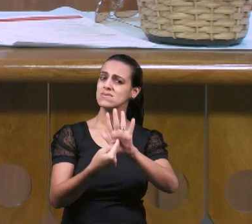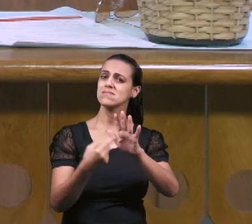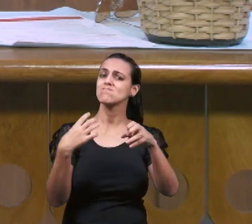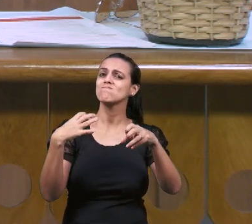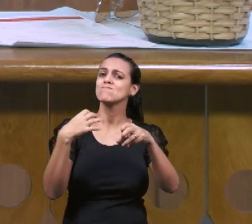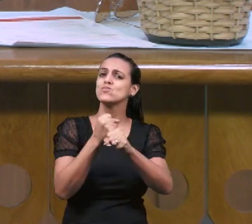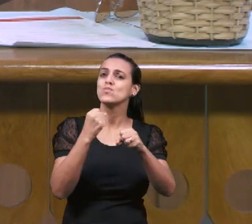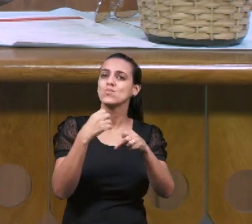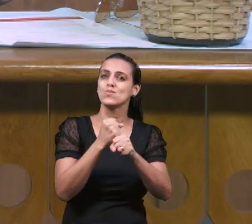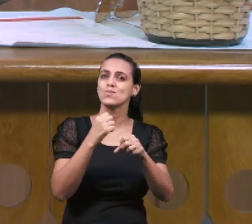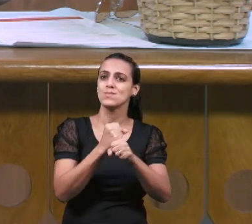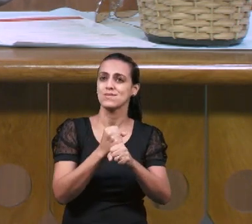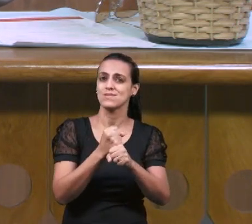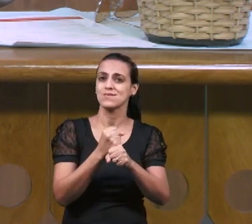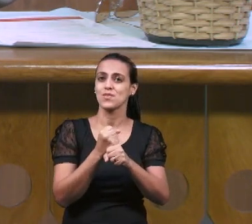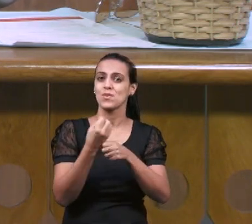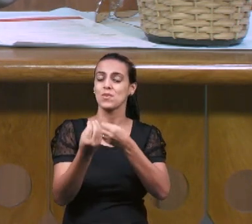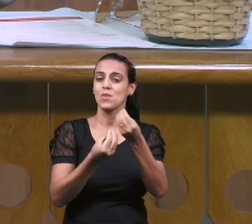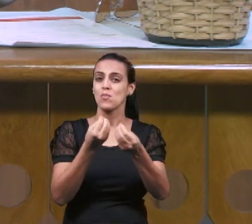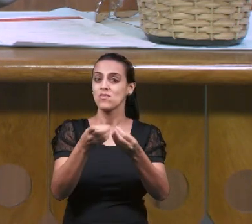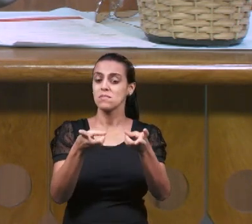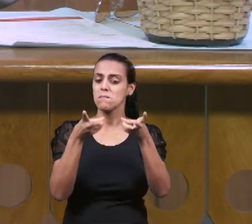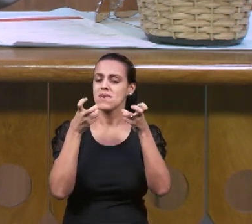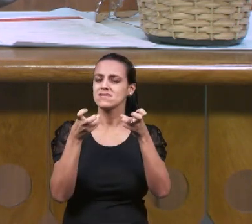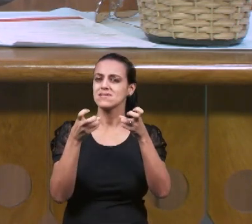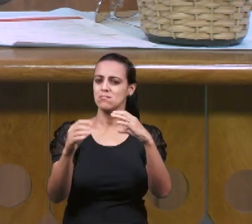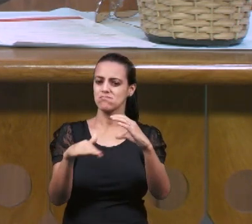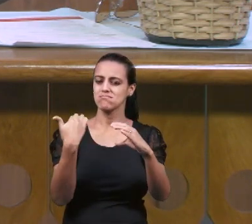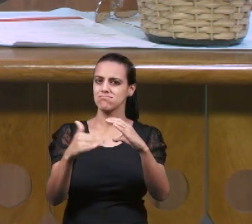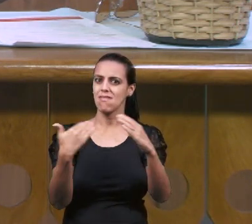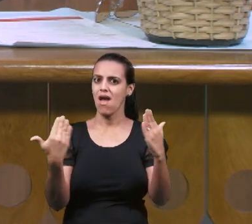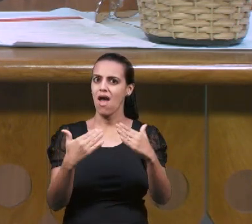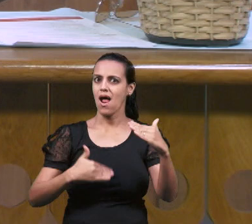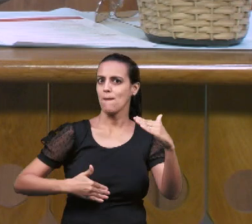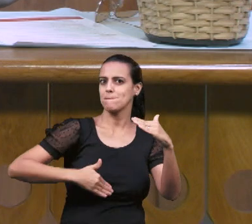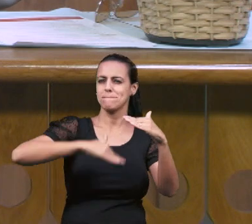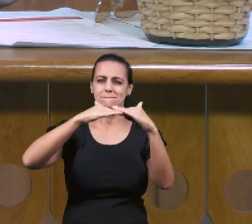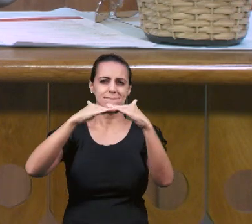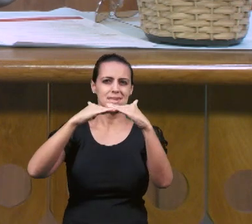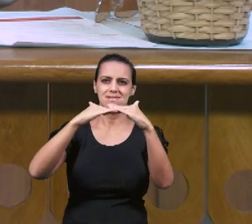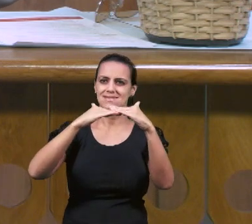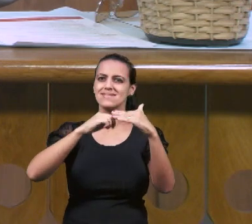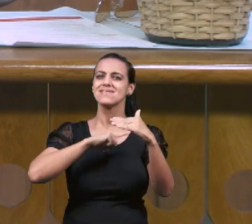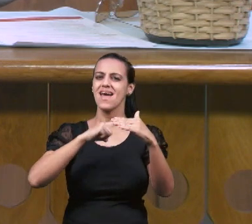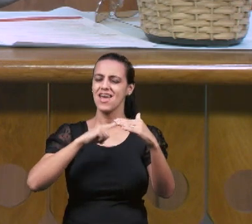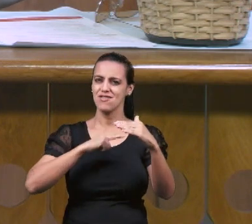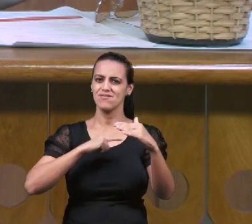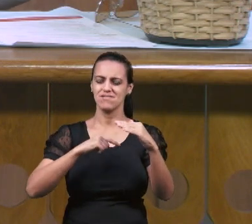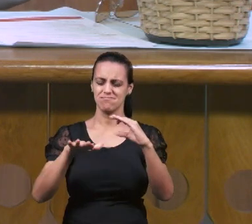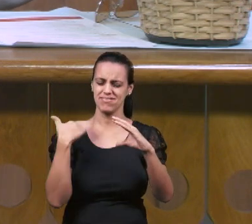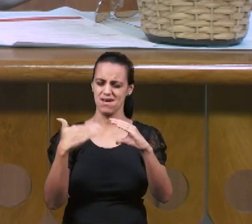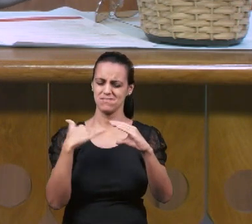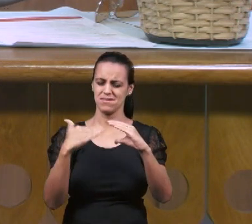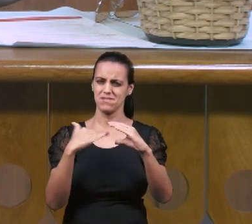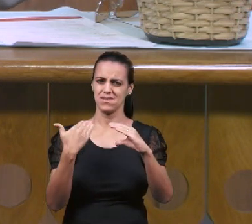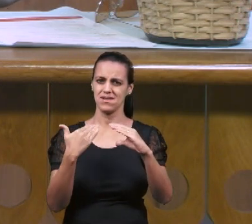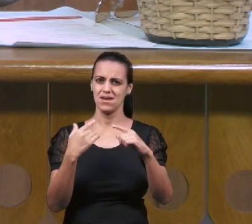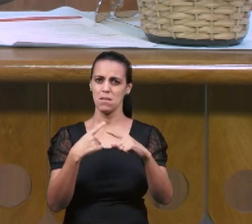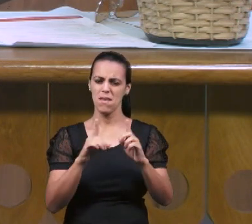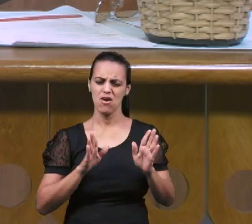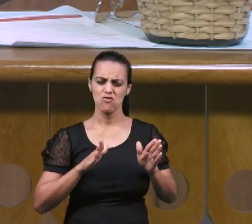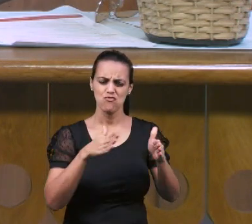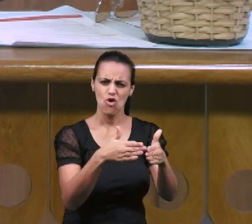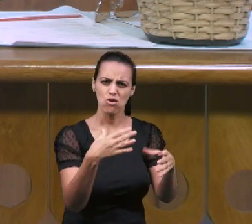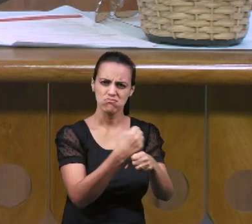que vous puissiez voir la participation. Nous avons dépassé un record cette semaine au nombre de participations. Nous ne sommes pas poupés sur des chiffres,